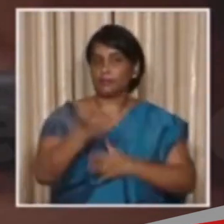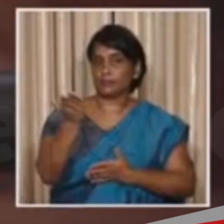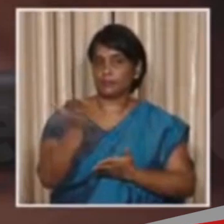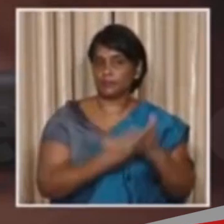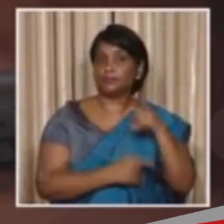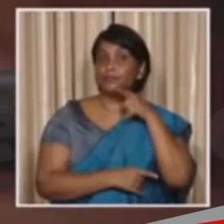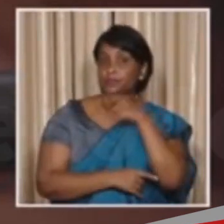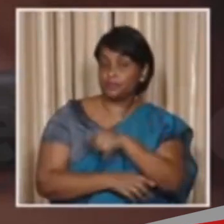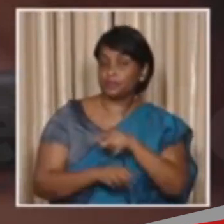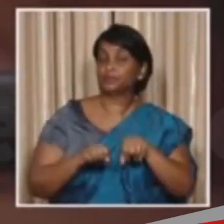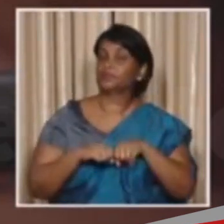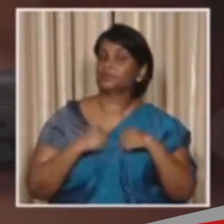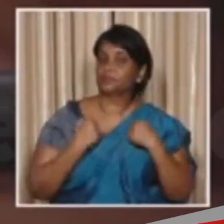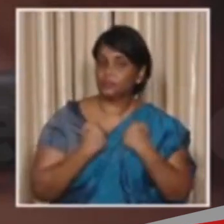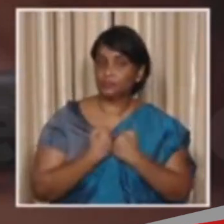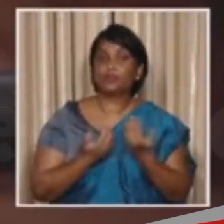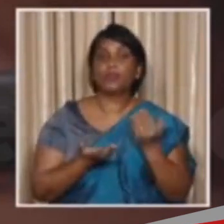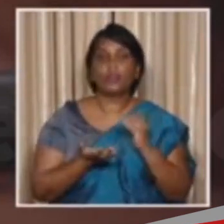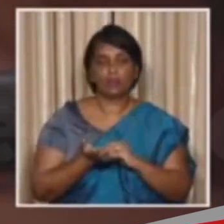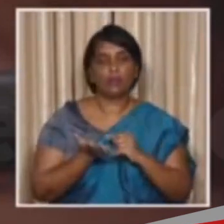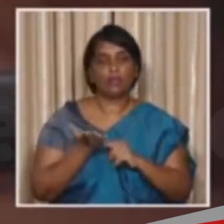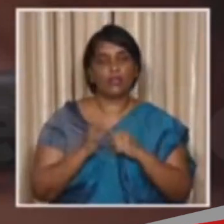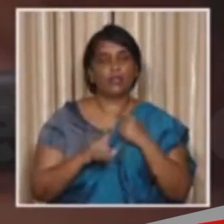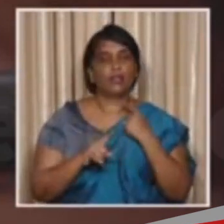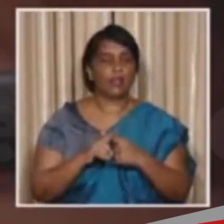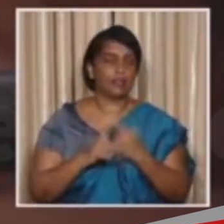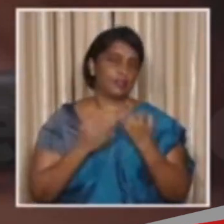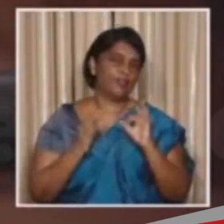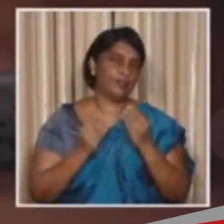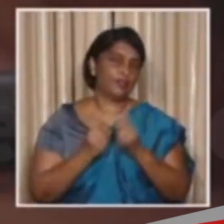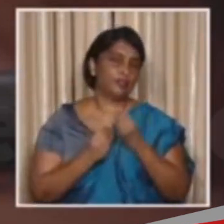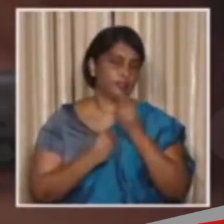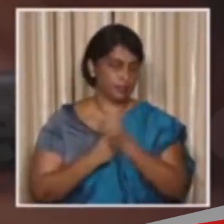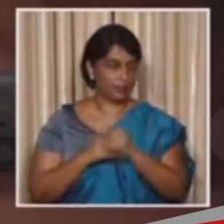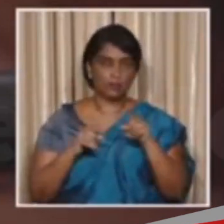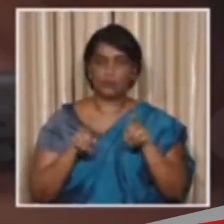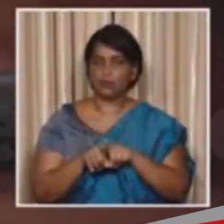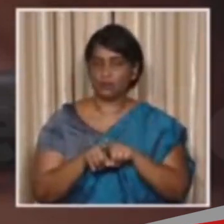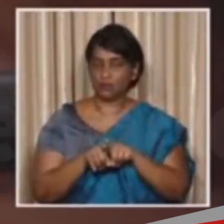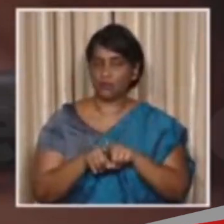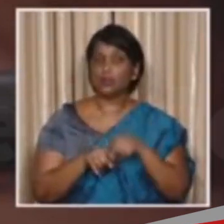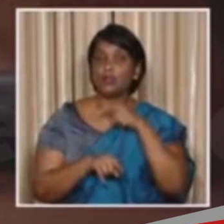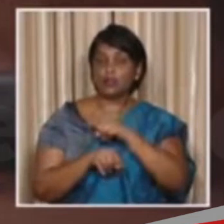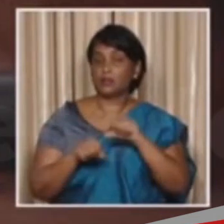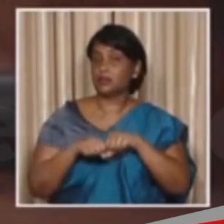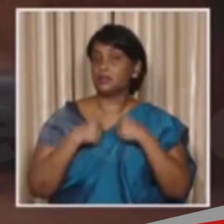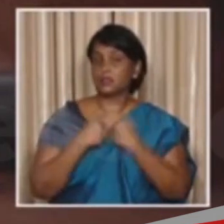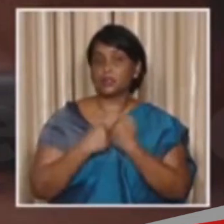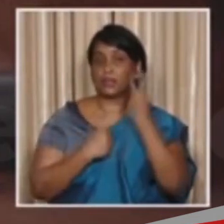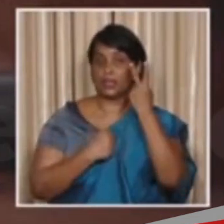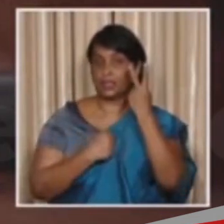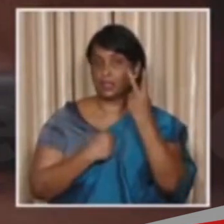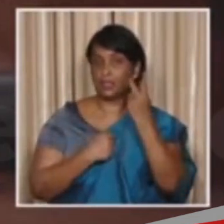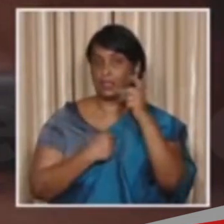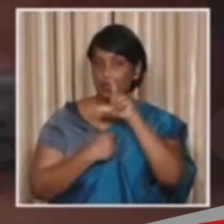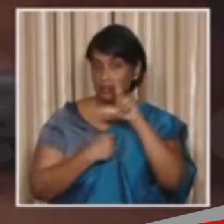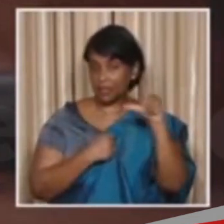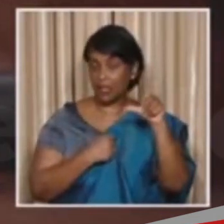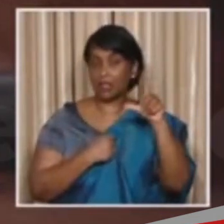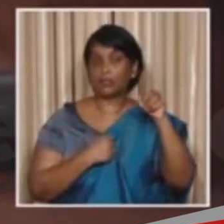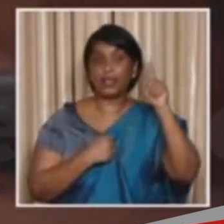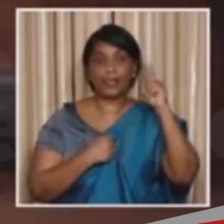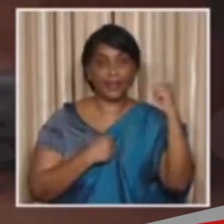එම සමාගමට නැවත බදු සහනයක් ලබා දෙන්න කියලා. එතකොට ඒ අනුව එම සමාගම 2017-01